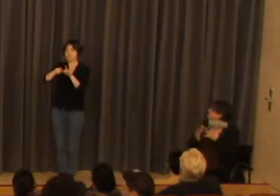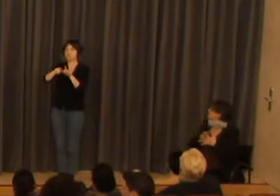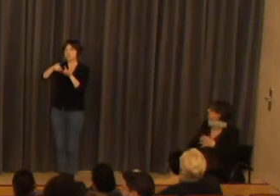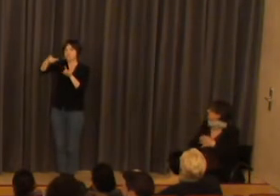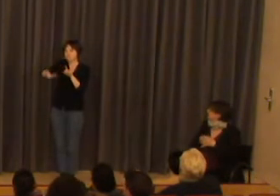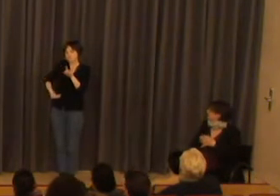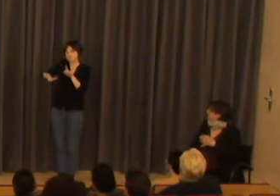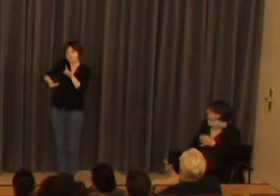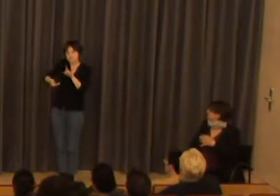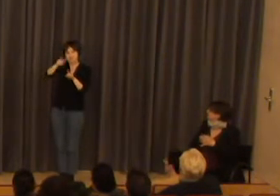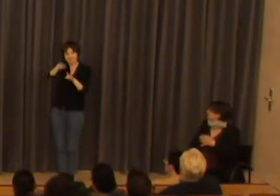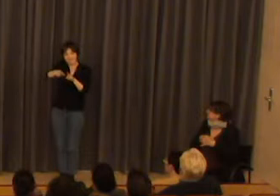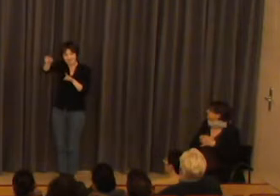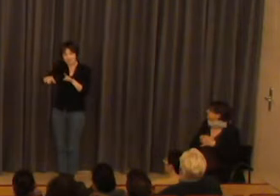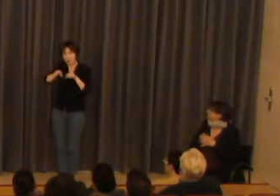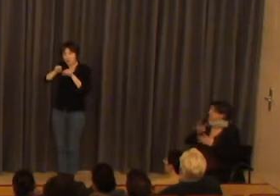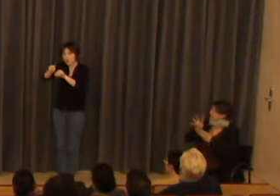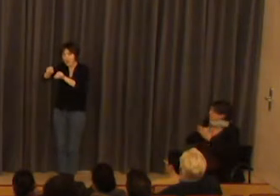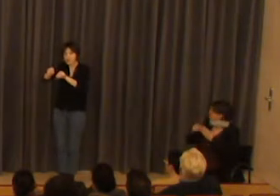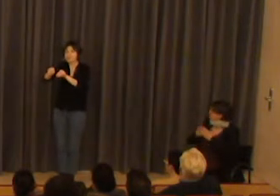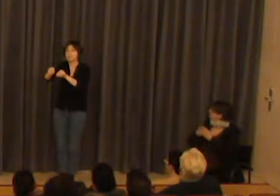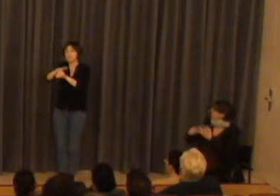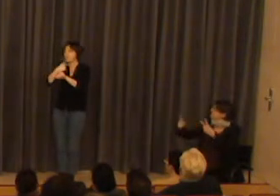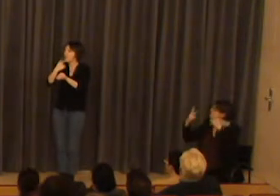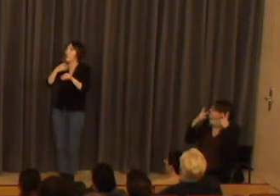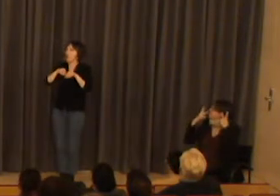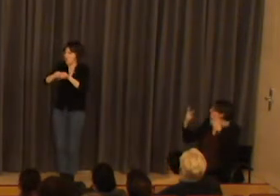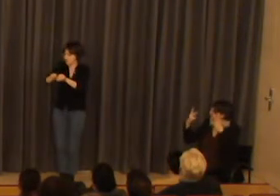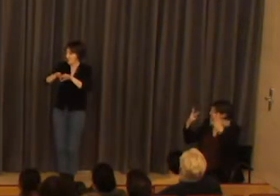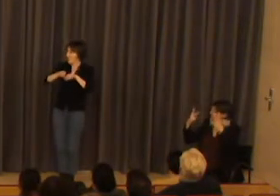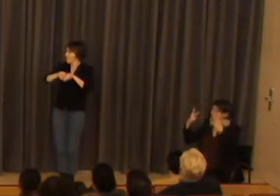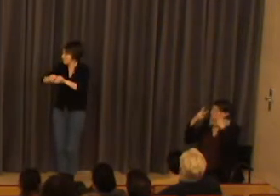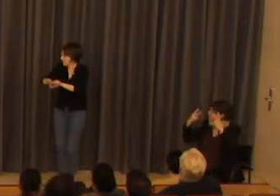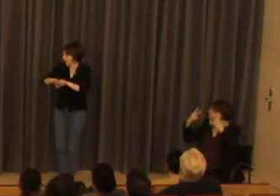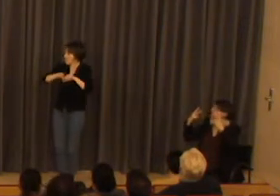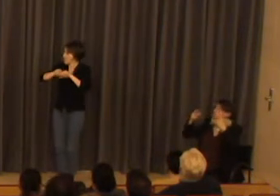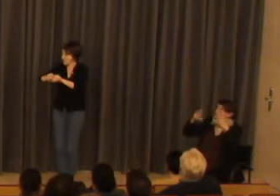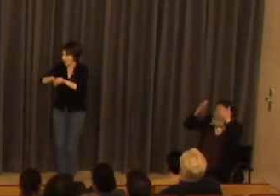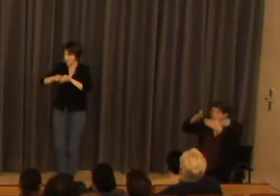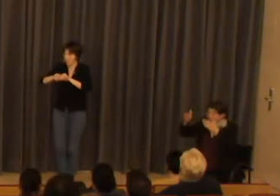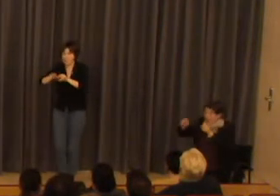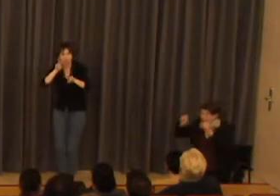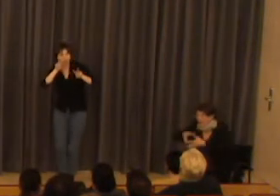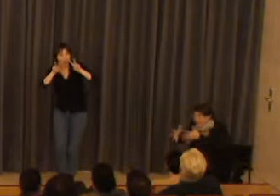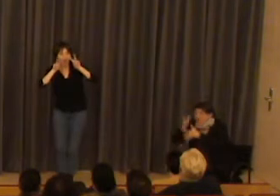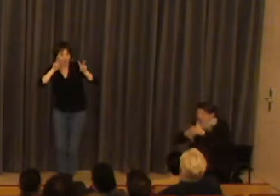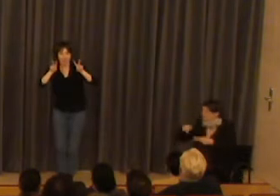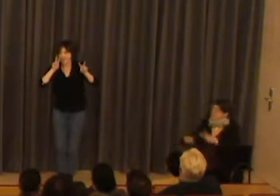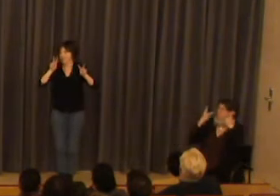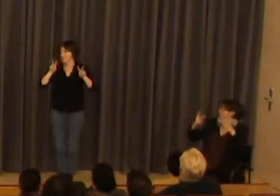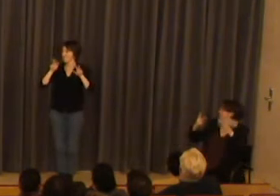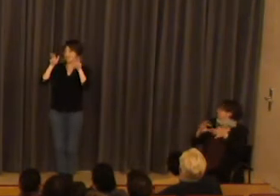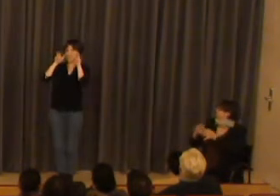el fet que els seus parlants l'utilitzin, que els seus signants l'utilitzin. Per tant, tenim aquests